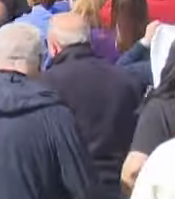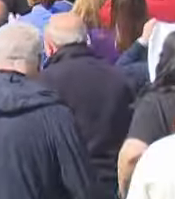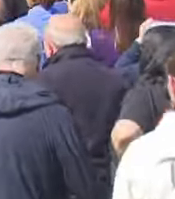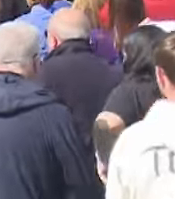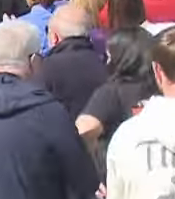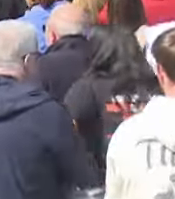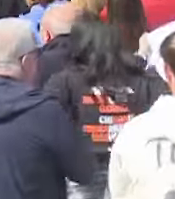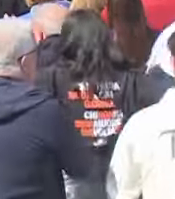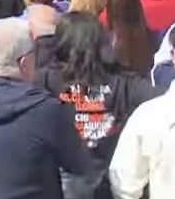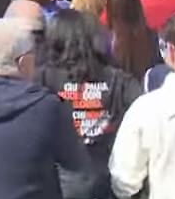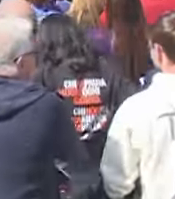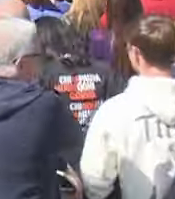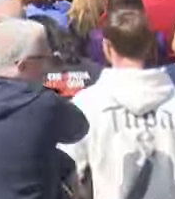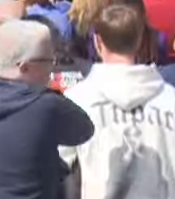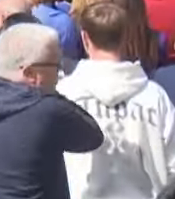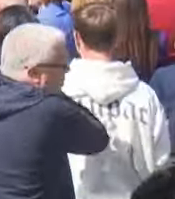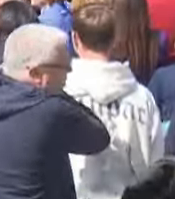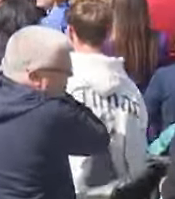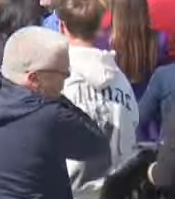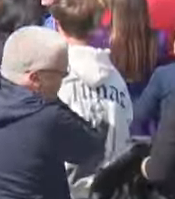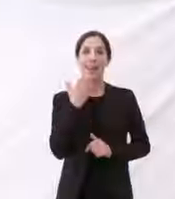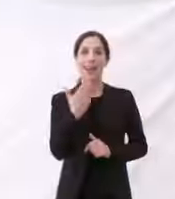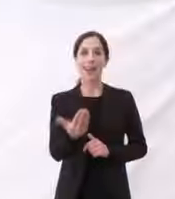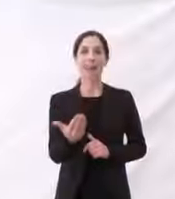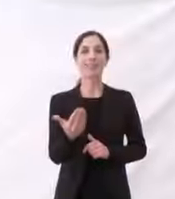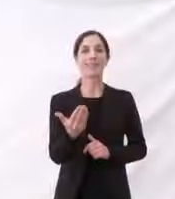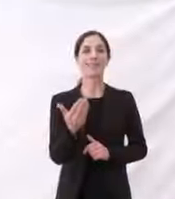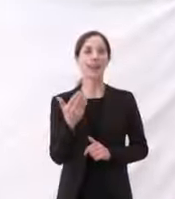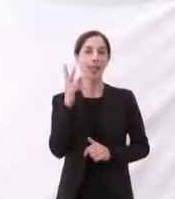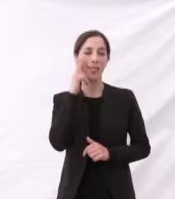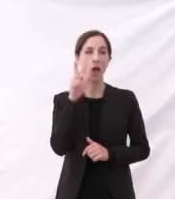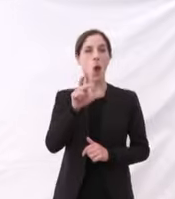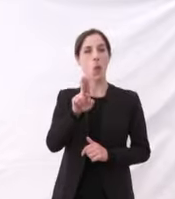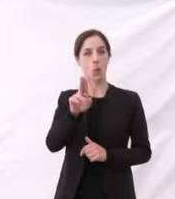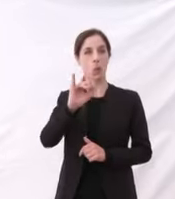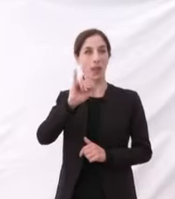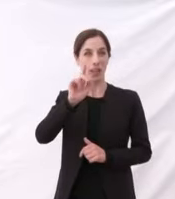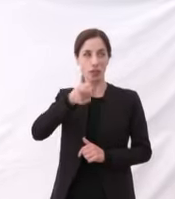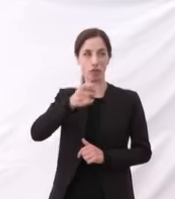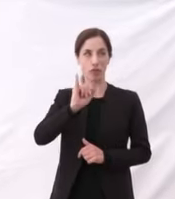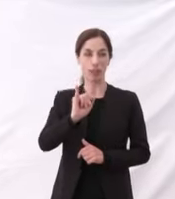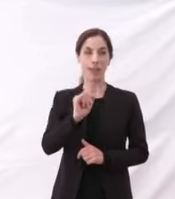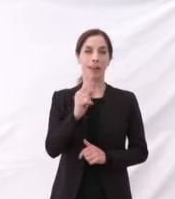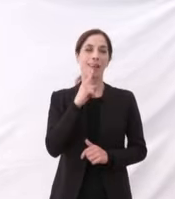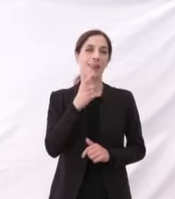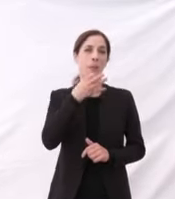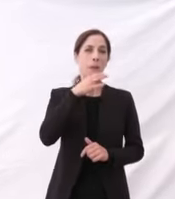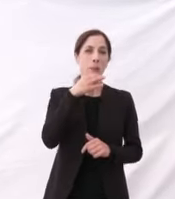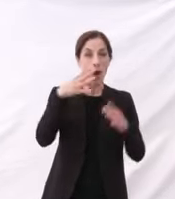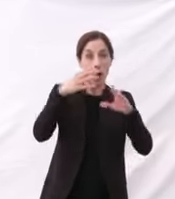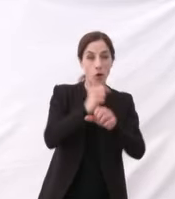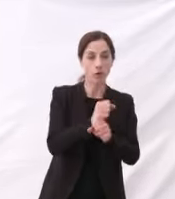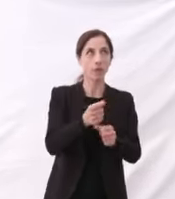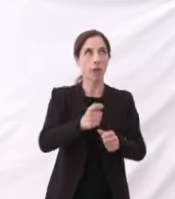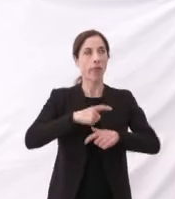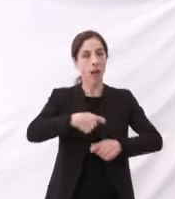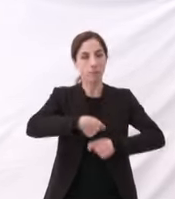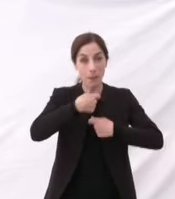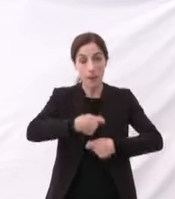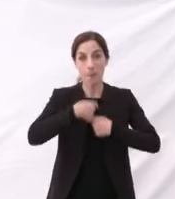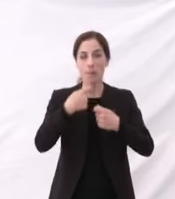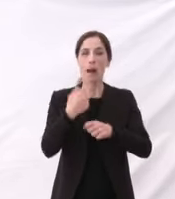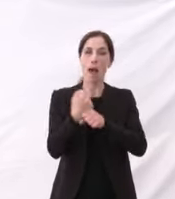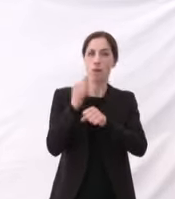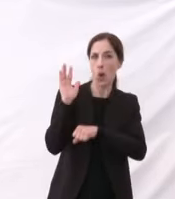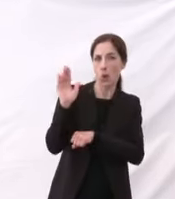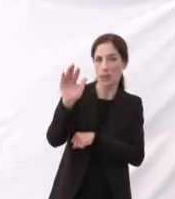Grazie Don Luigi per la ricchezza di questo intervento conclusivo che ci lascia mille spunti per il nostro lavoro quotidiano. Vorrei dire